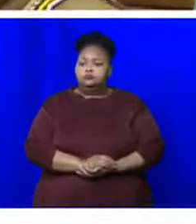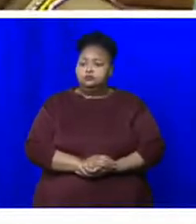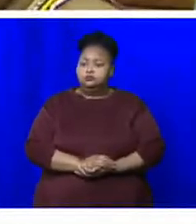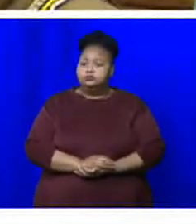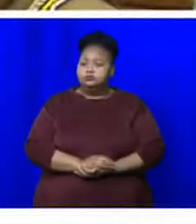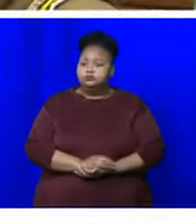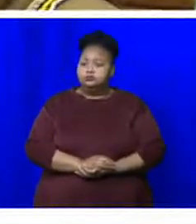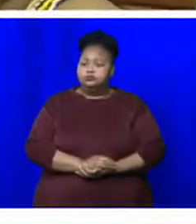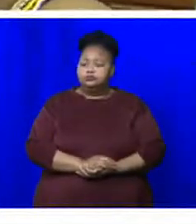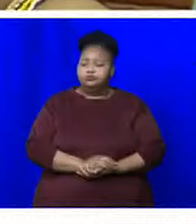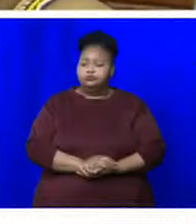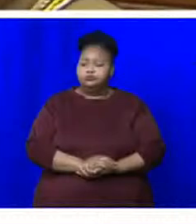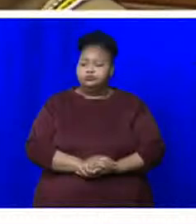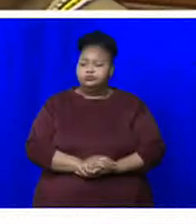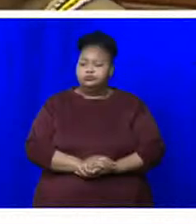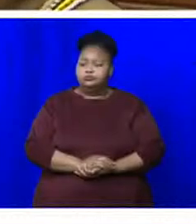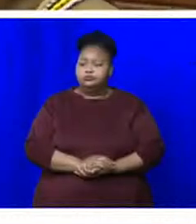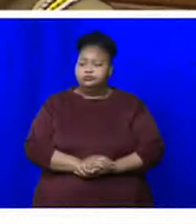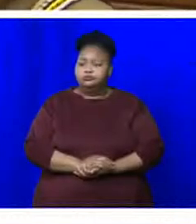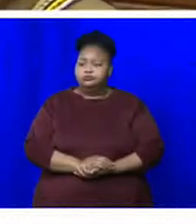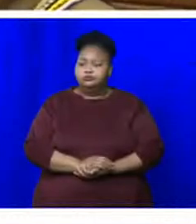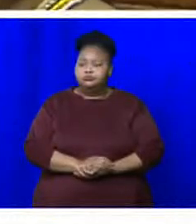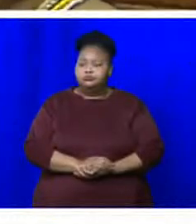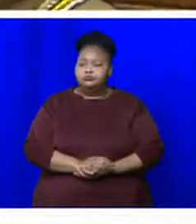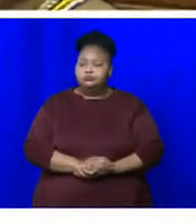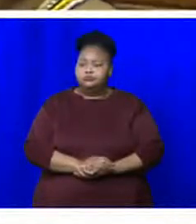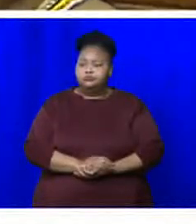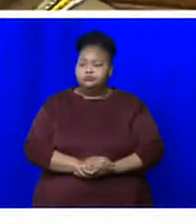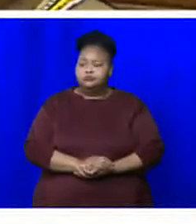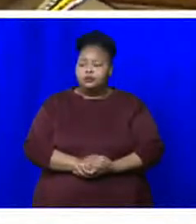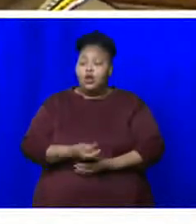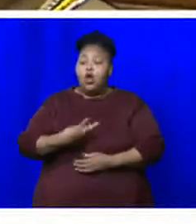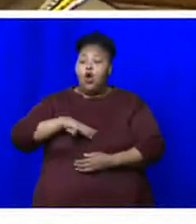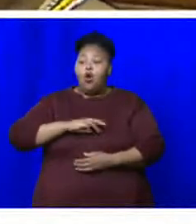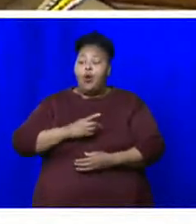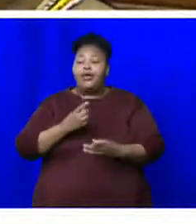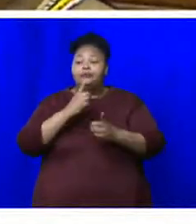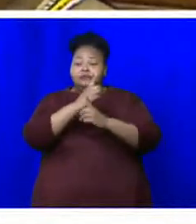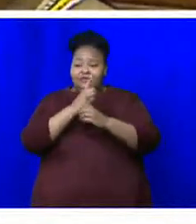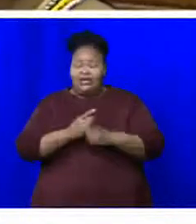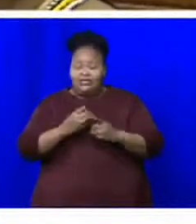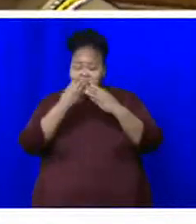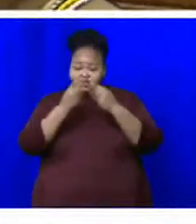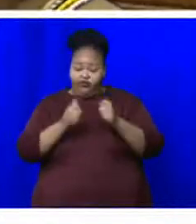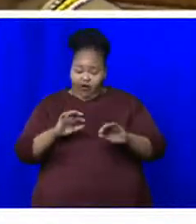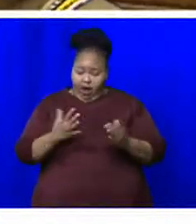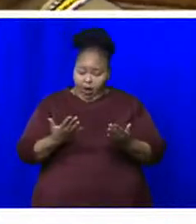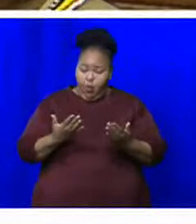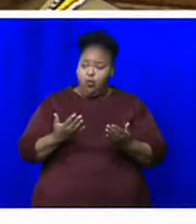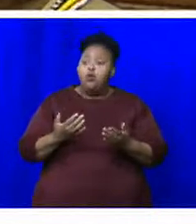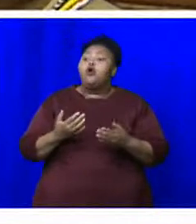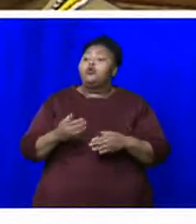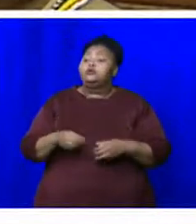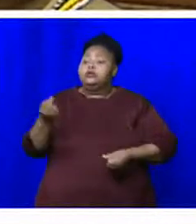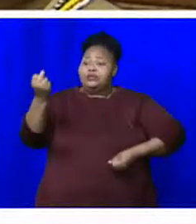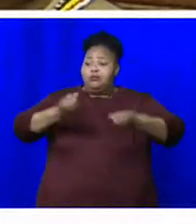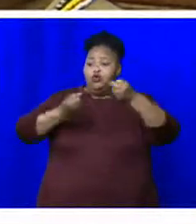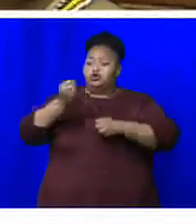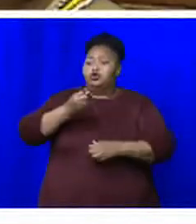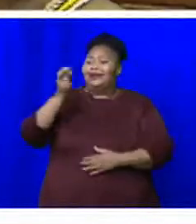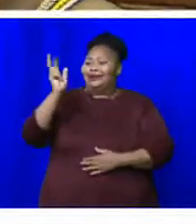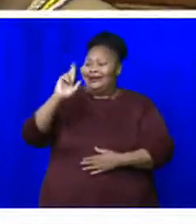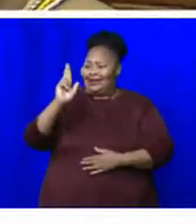i-risk losesihlalweni ngokokuthi vele asitimise le moto tekurendwa asakhi-ke